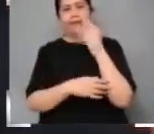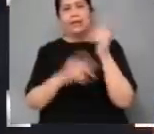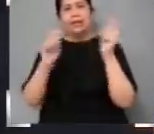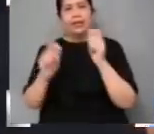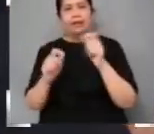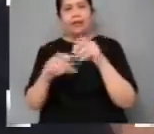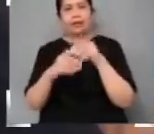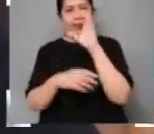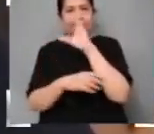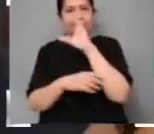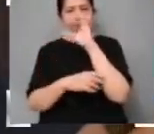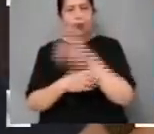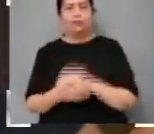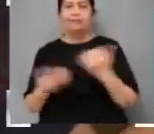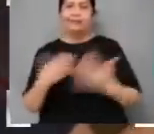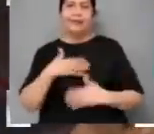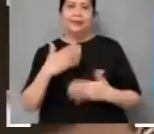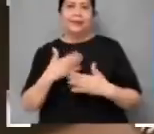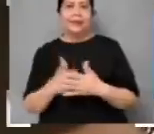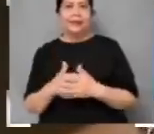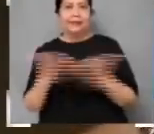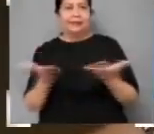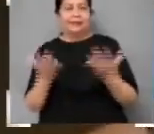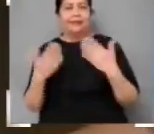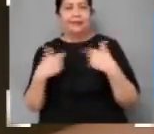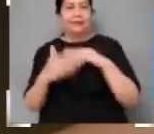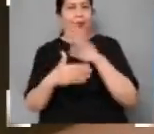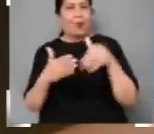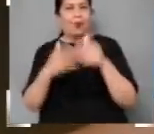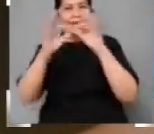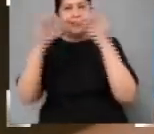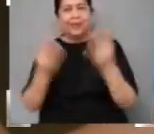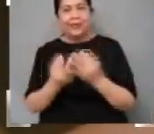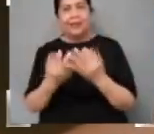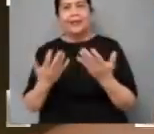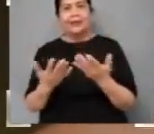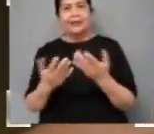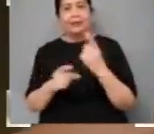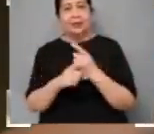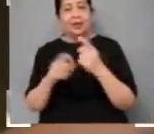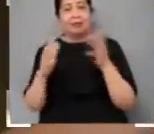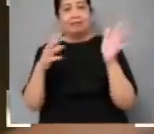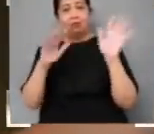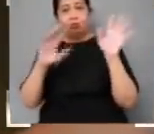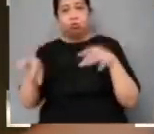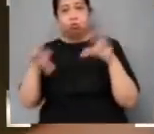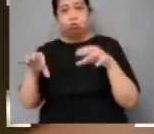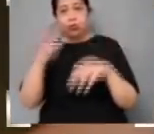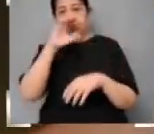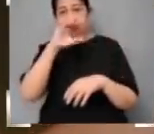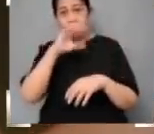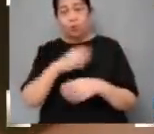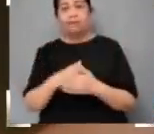Masaya kasi nandito yung ibang family. Kasi di ba bagyo sa Cebu. So dito muna